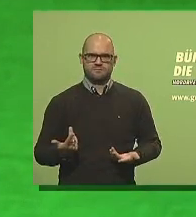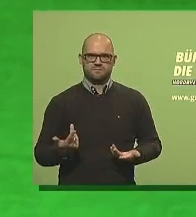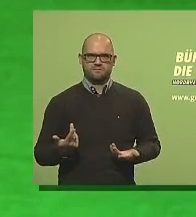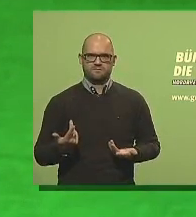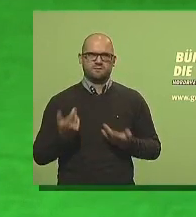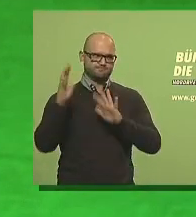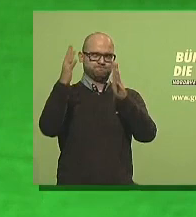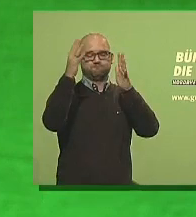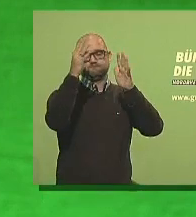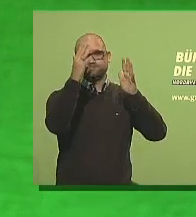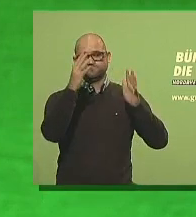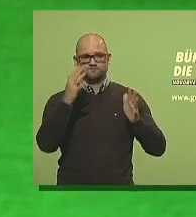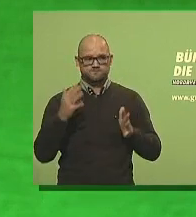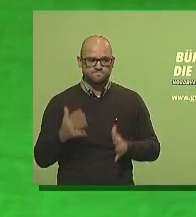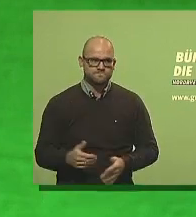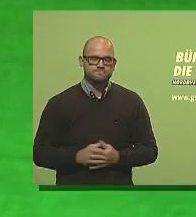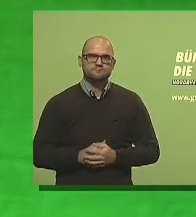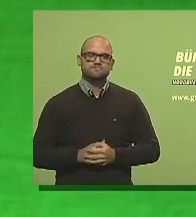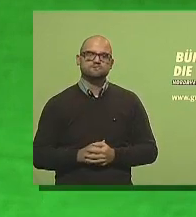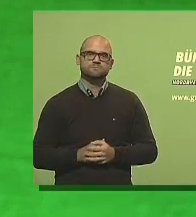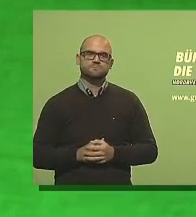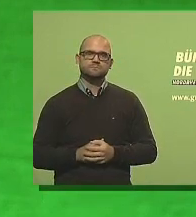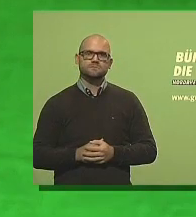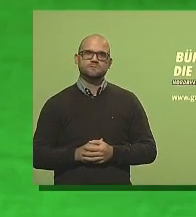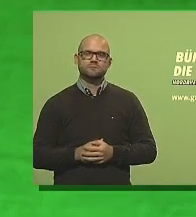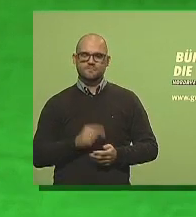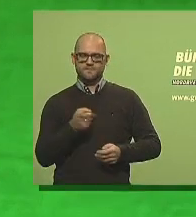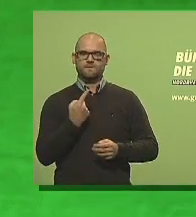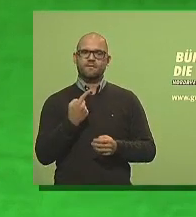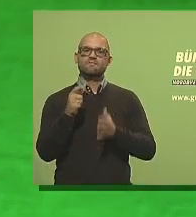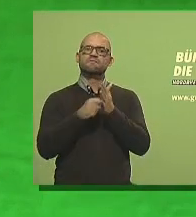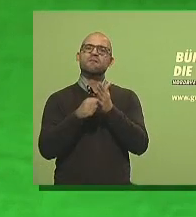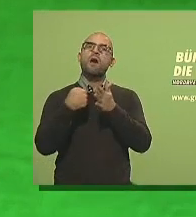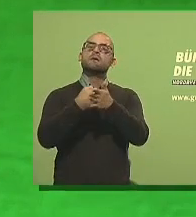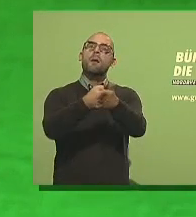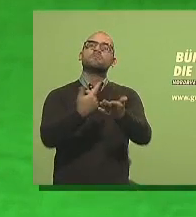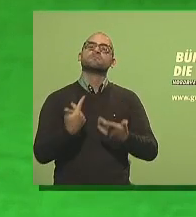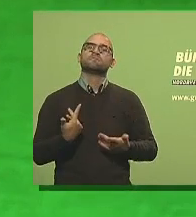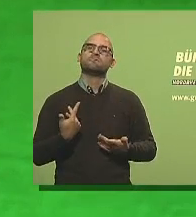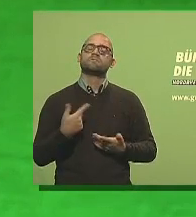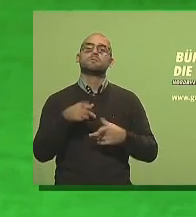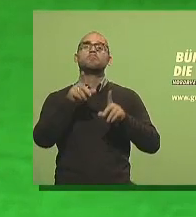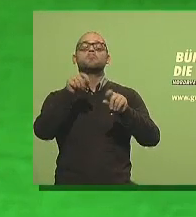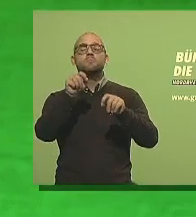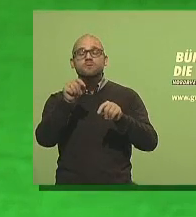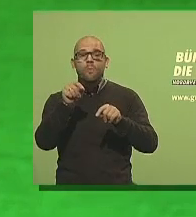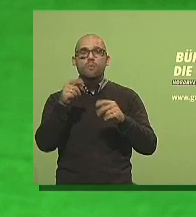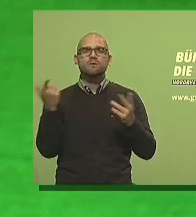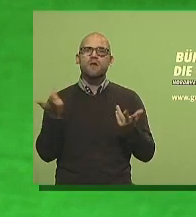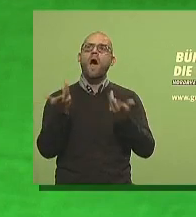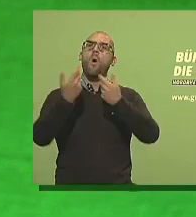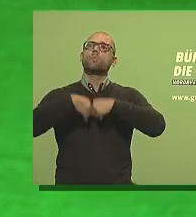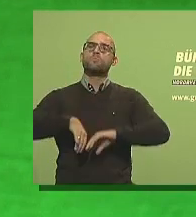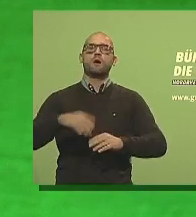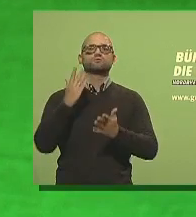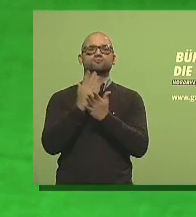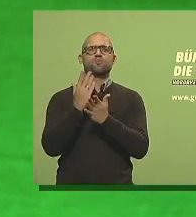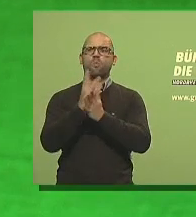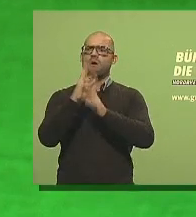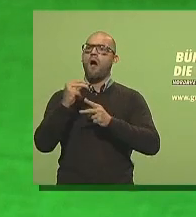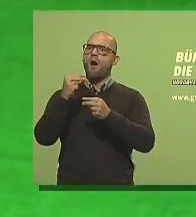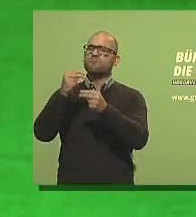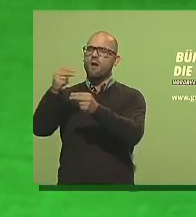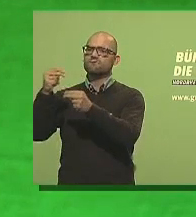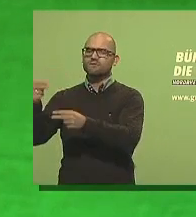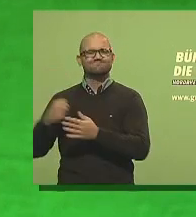unser Wahlkampf, und auch das habt ihr uns gezeigt, das heißt nicht immer schon Antworten zu geben, bevor wir gefragt werden. Unser Wahlkampf,